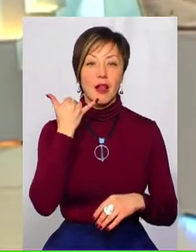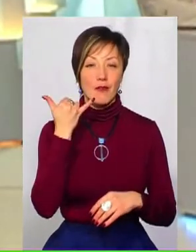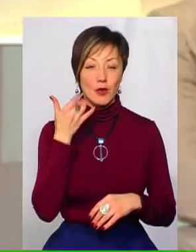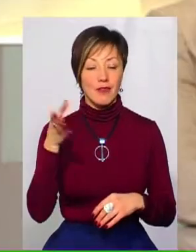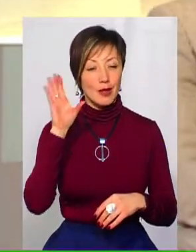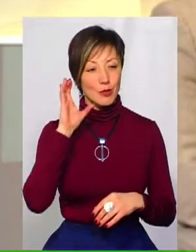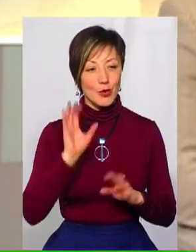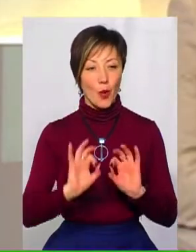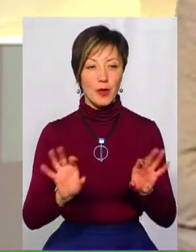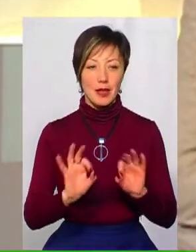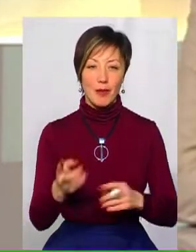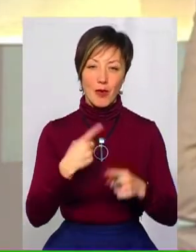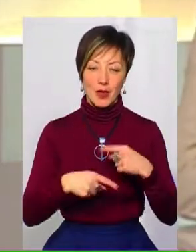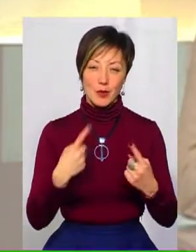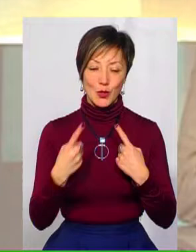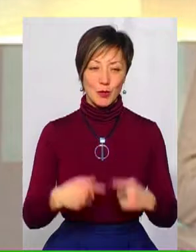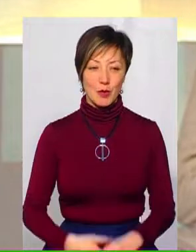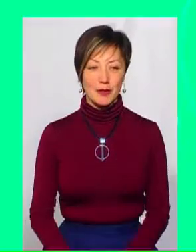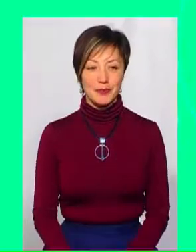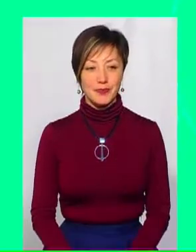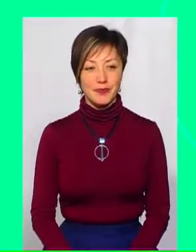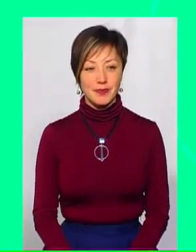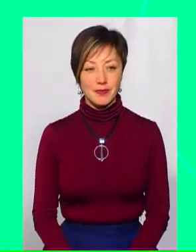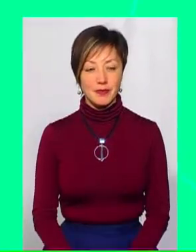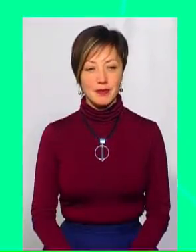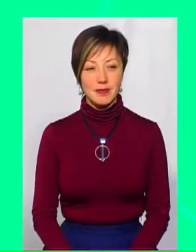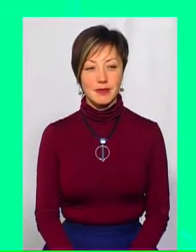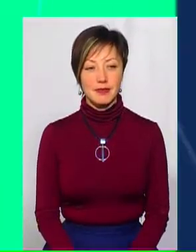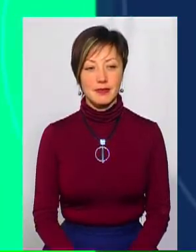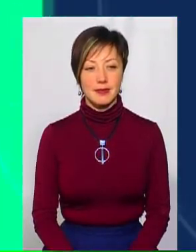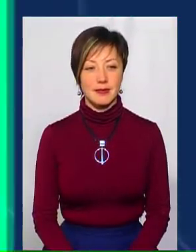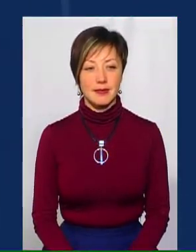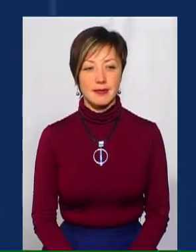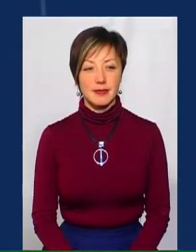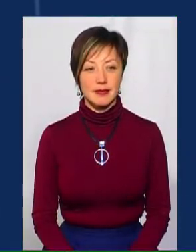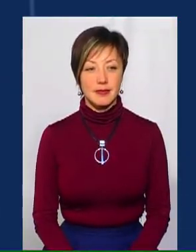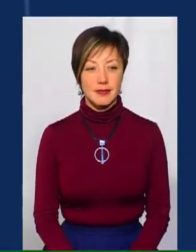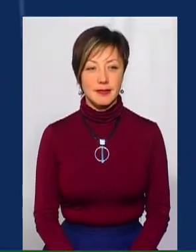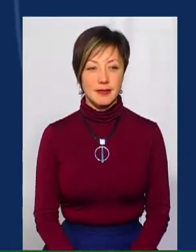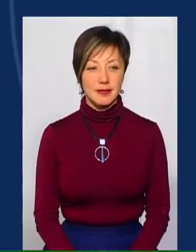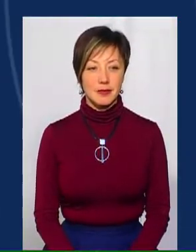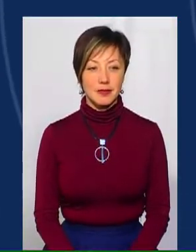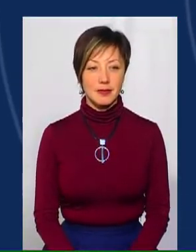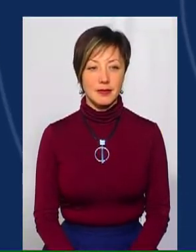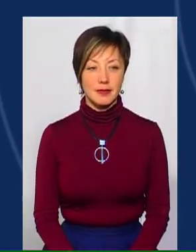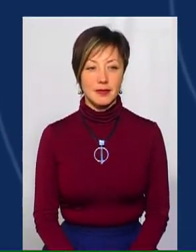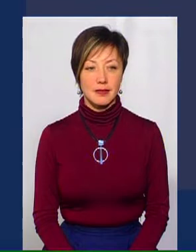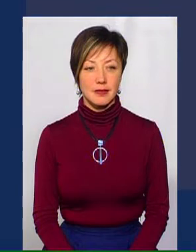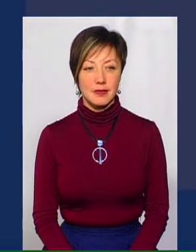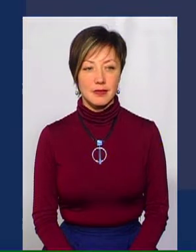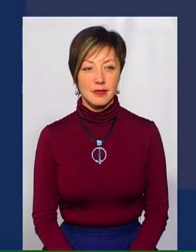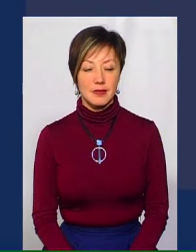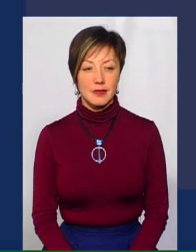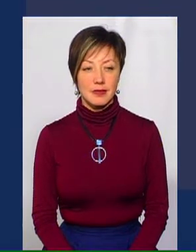Давайте послухаємо коментар і повернемось до розмови. Давайте.